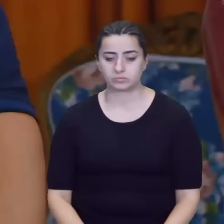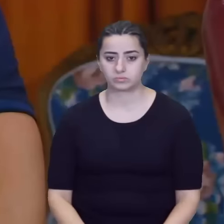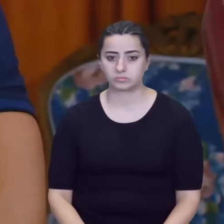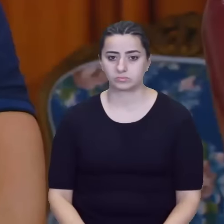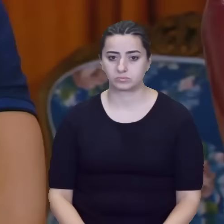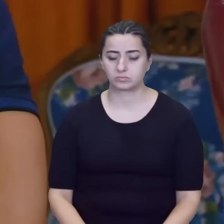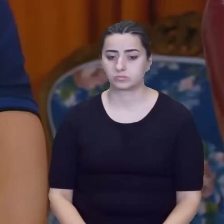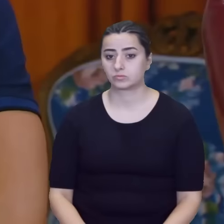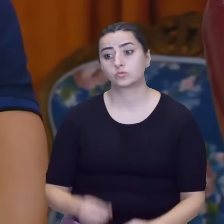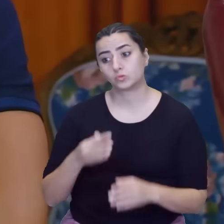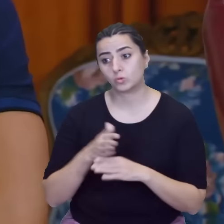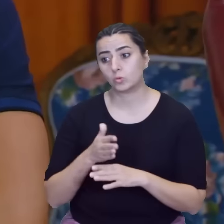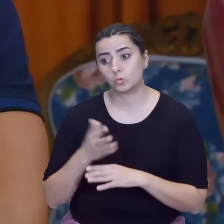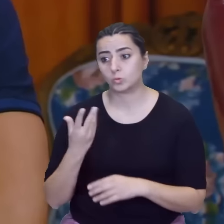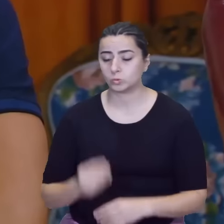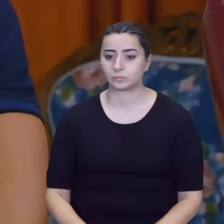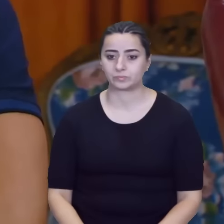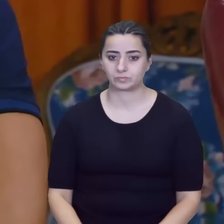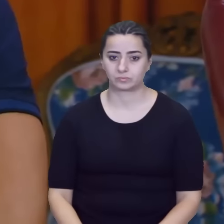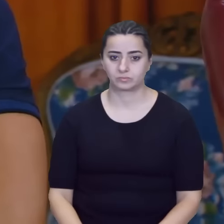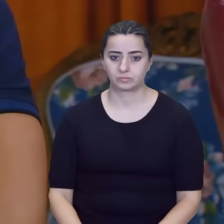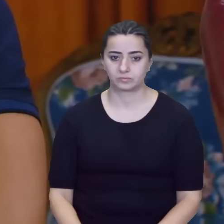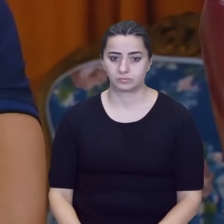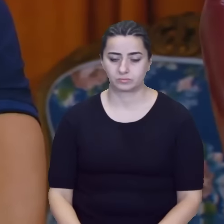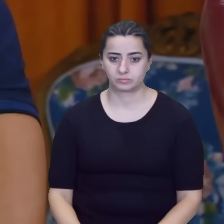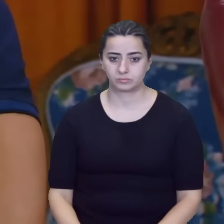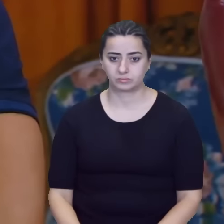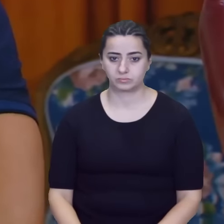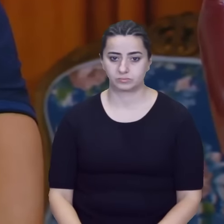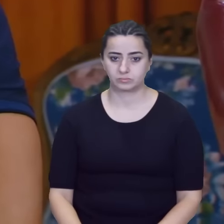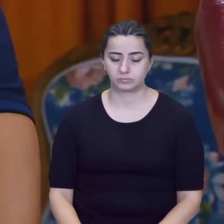Haklısın. Haklısın tabii.